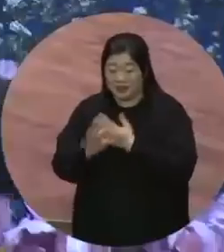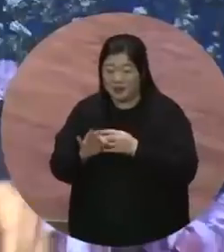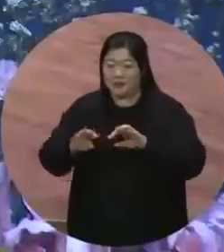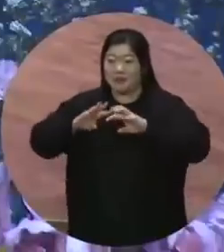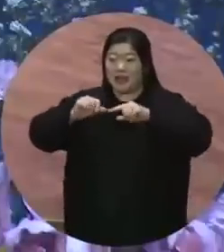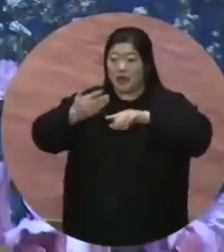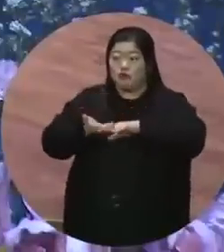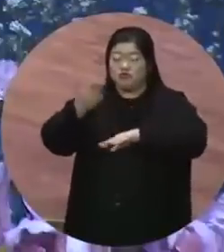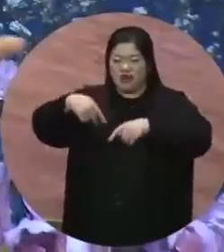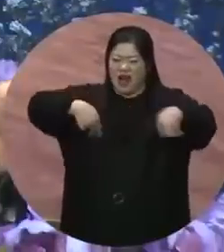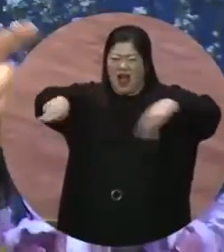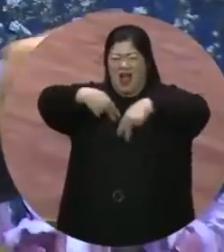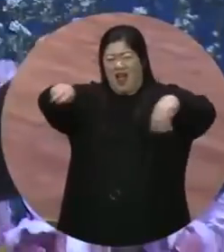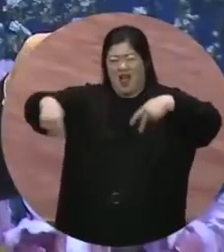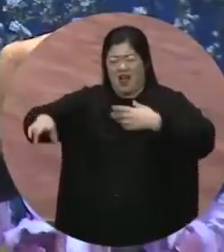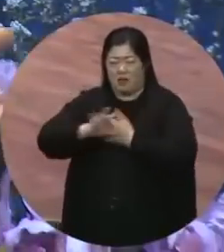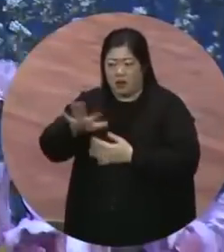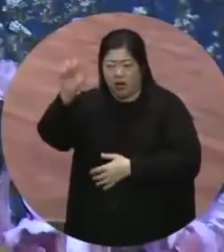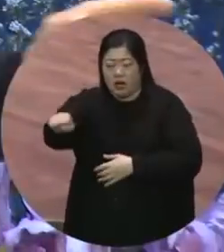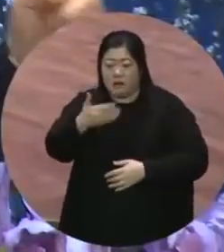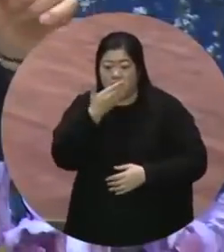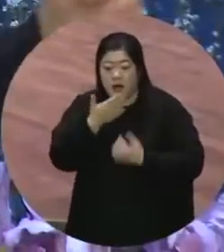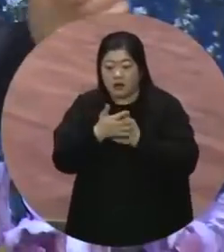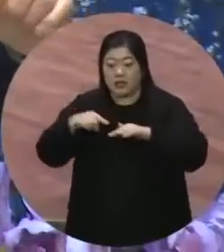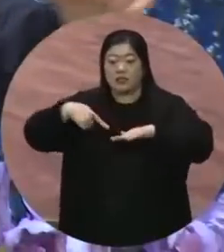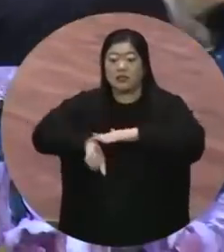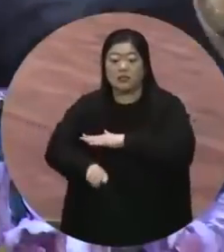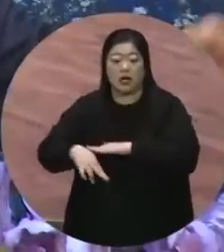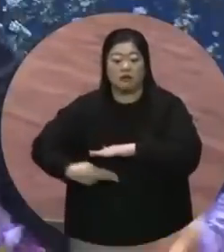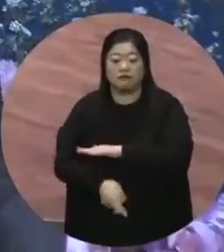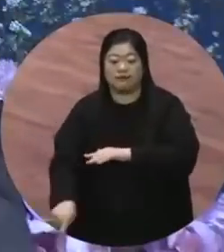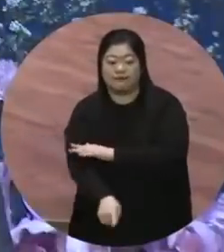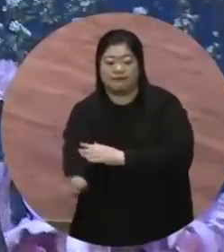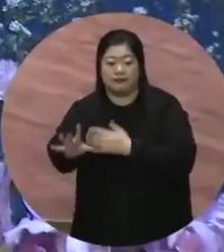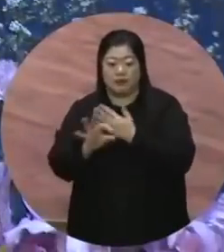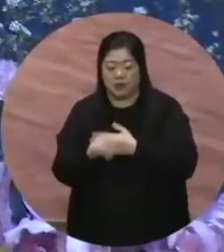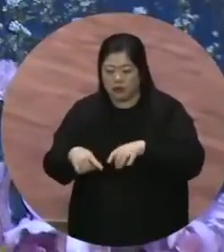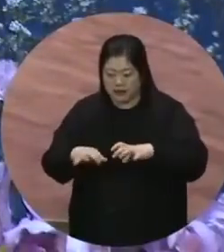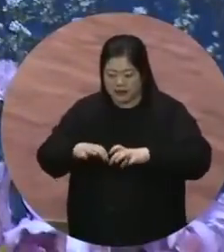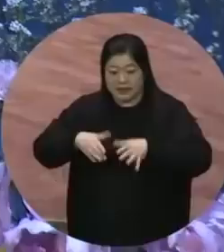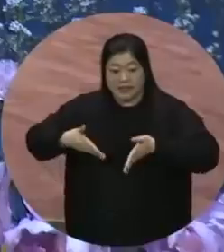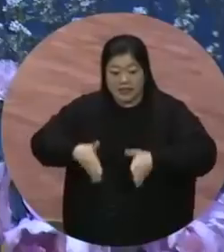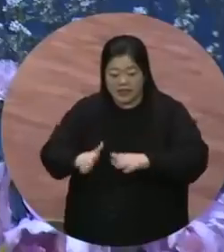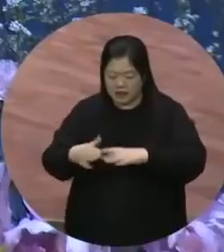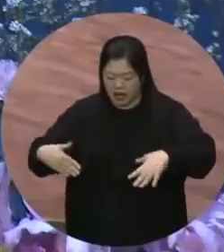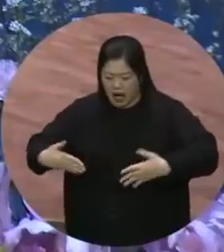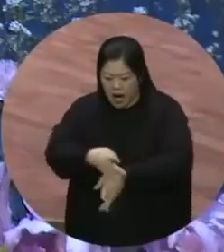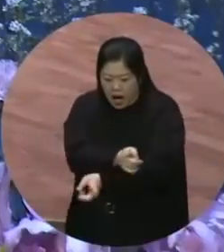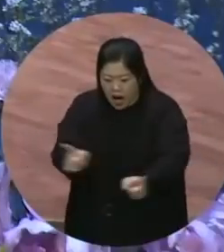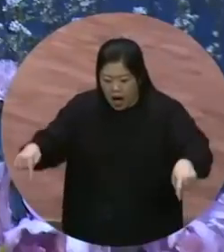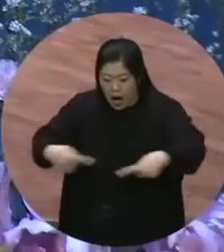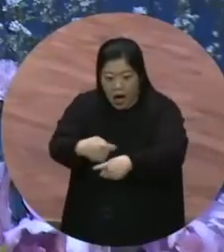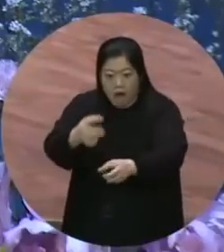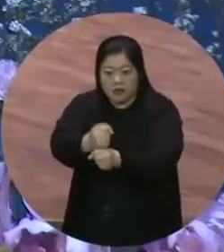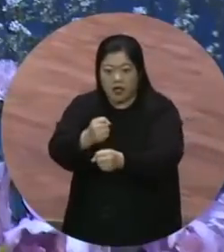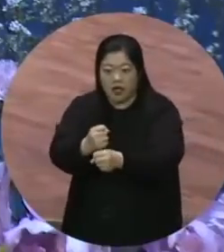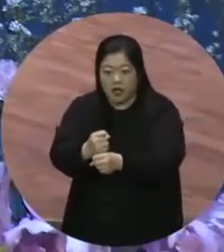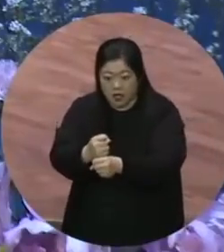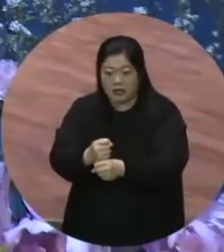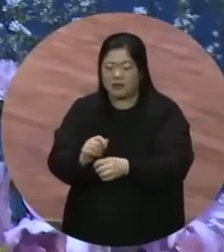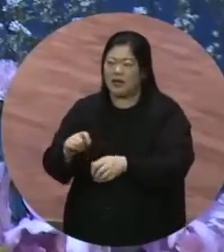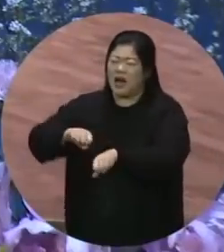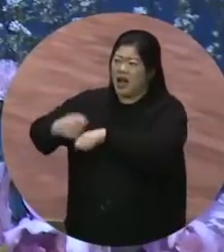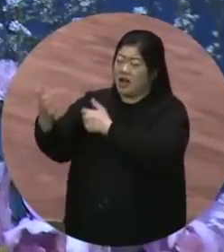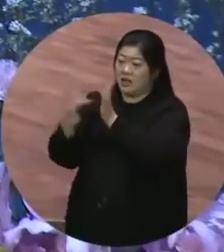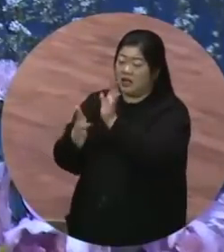몰라. 그렇게 도망가기 위해서 전부 파놔가지고. 거기서요, 핍박을